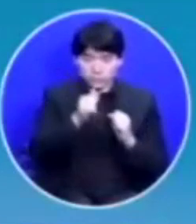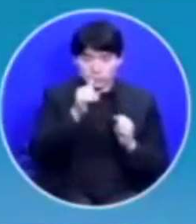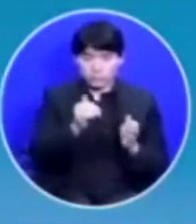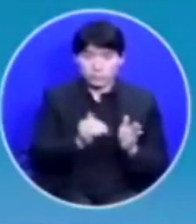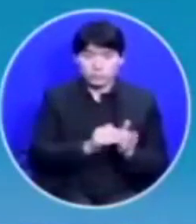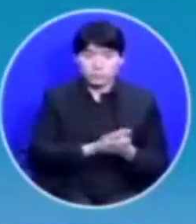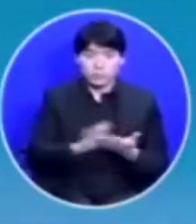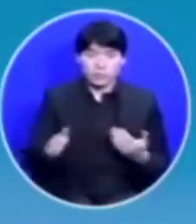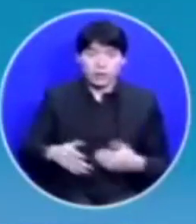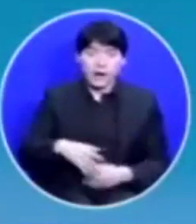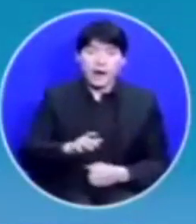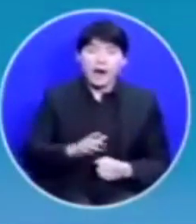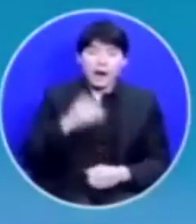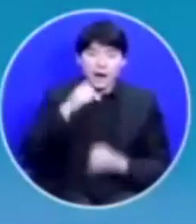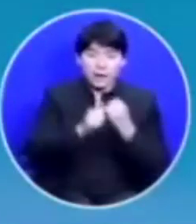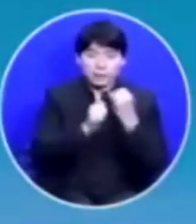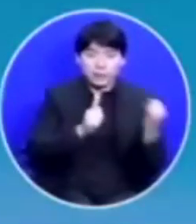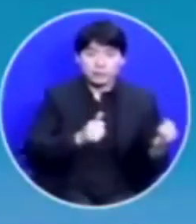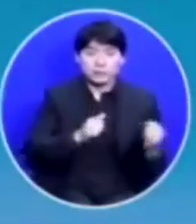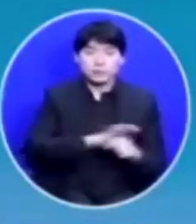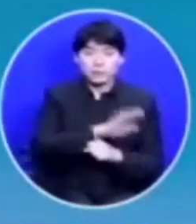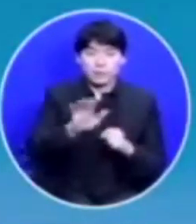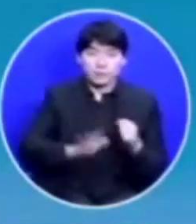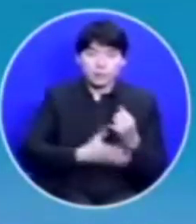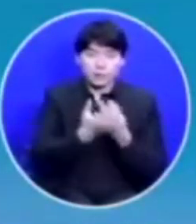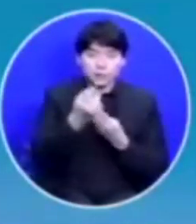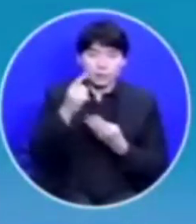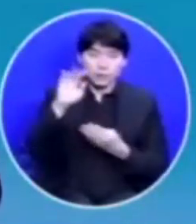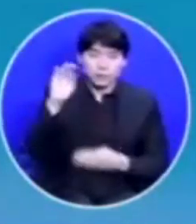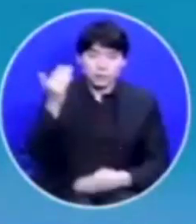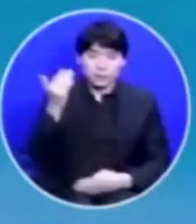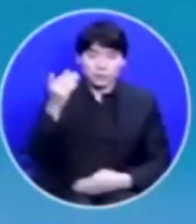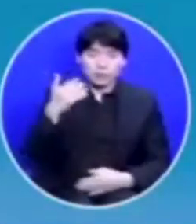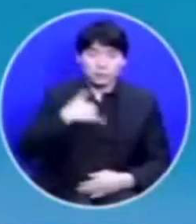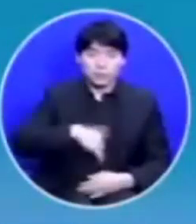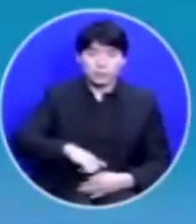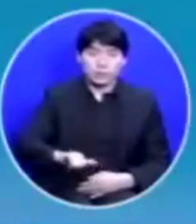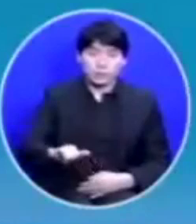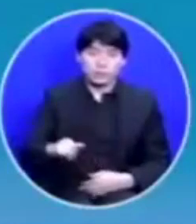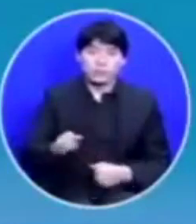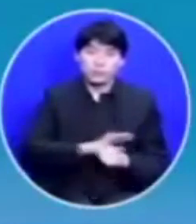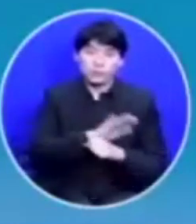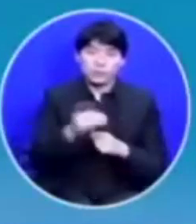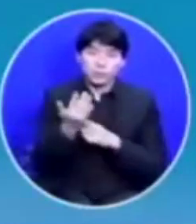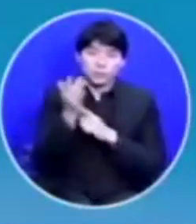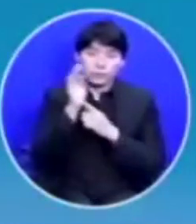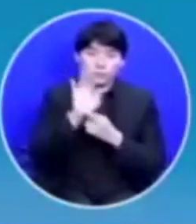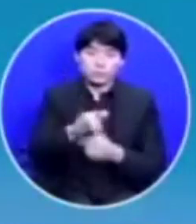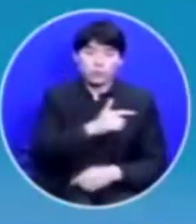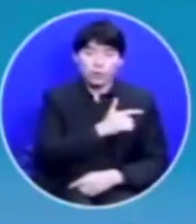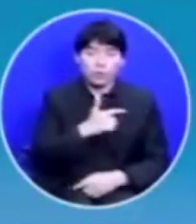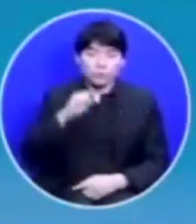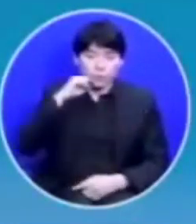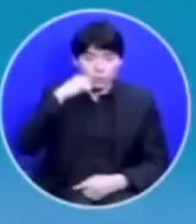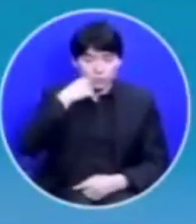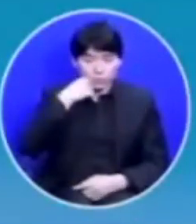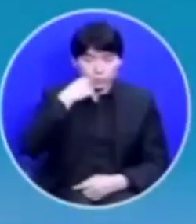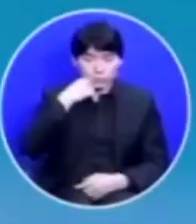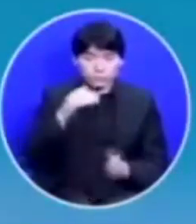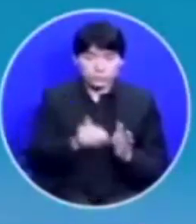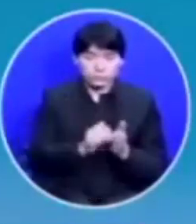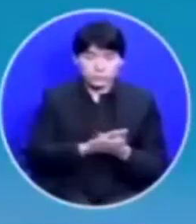사랑하고 아내와 하나되고 자녀들에게 사랑을 표현하는 일이 너무 너무 힘들다는 거죠